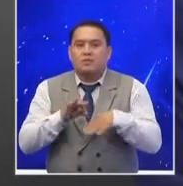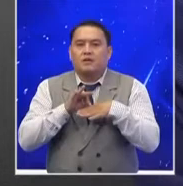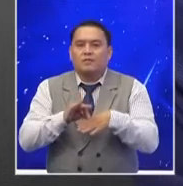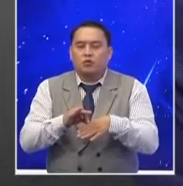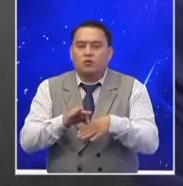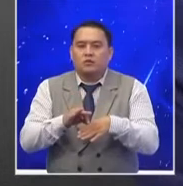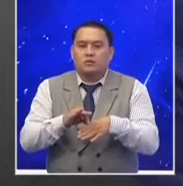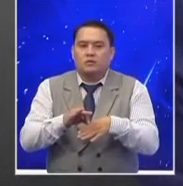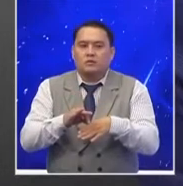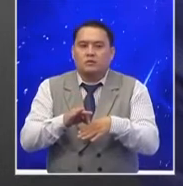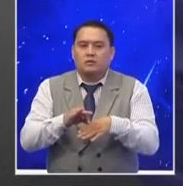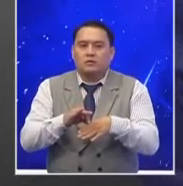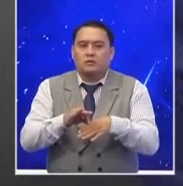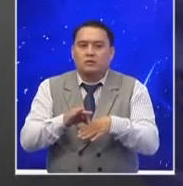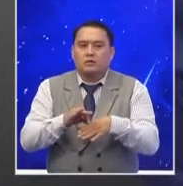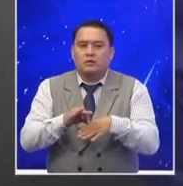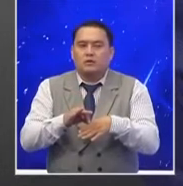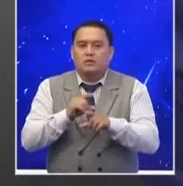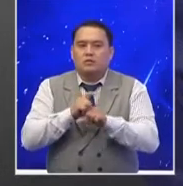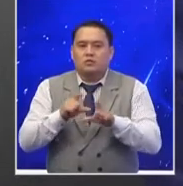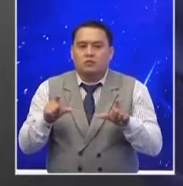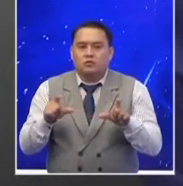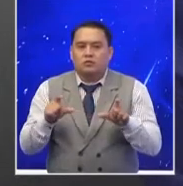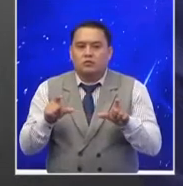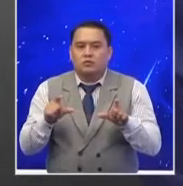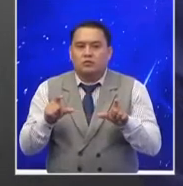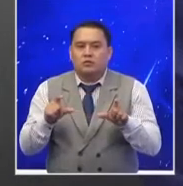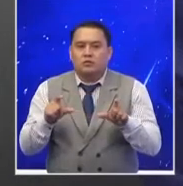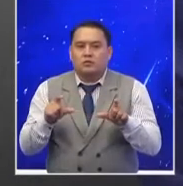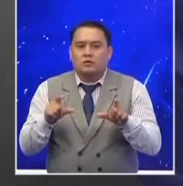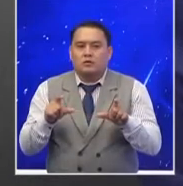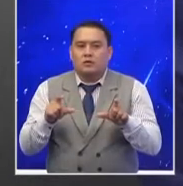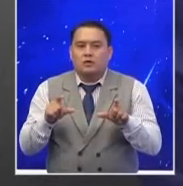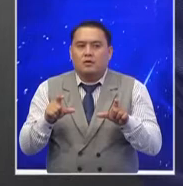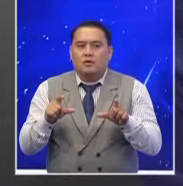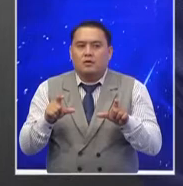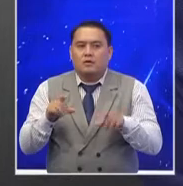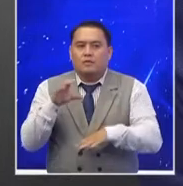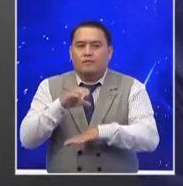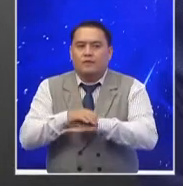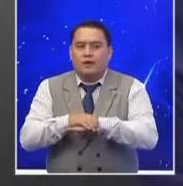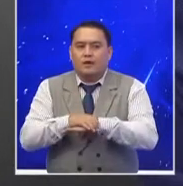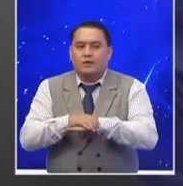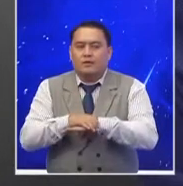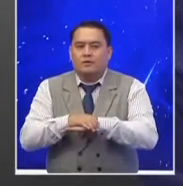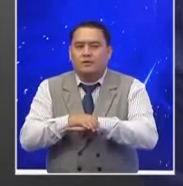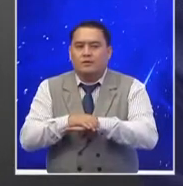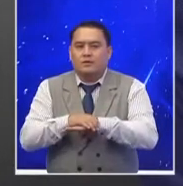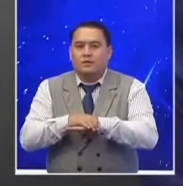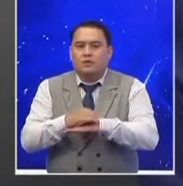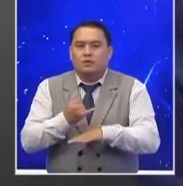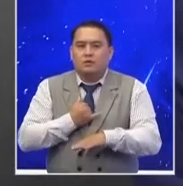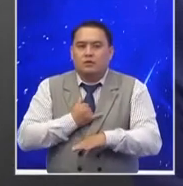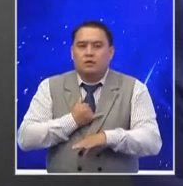около 82 сел отсутствует интернет. В 11, благодаря меморандуму